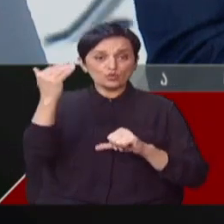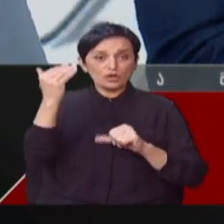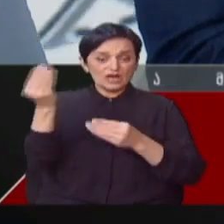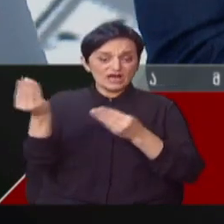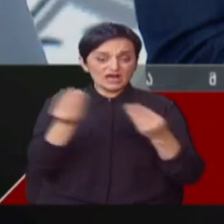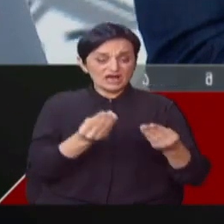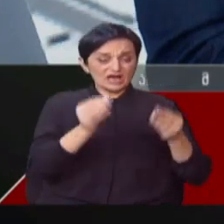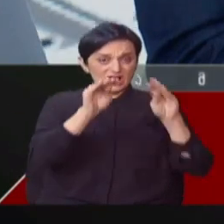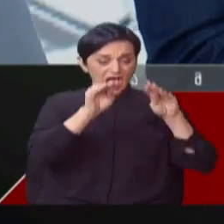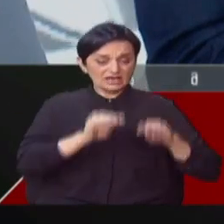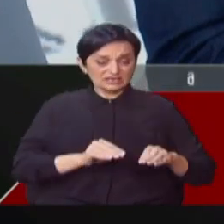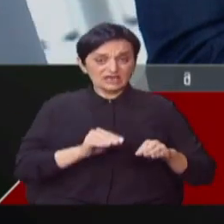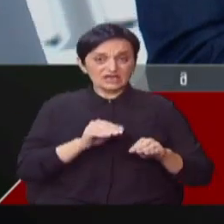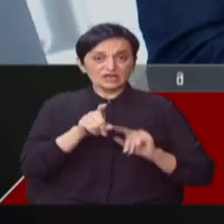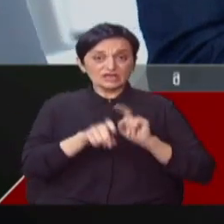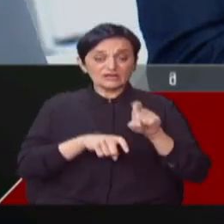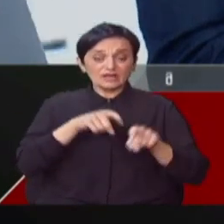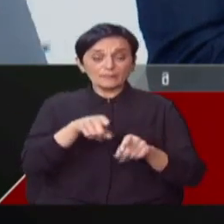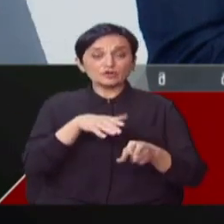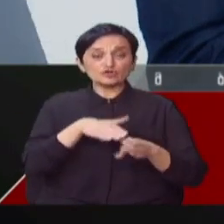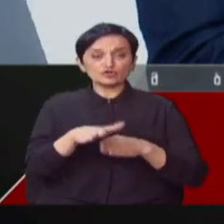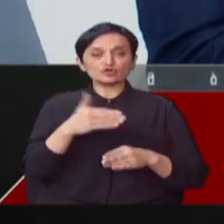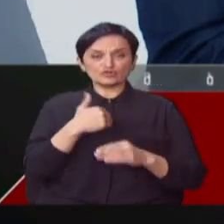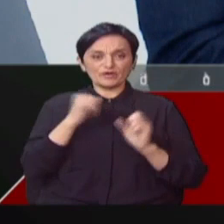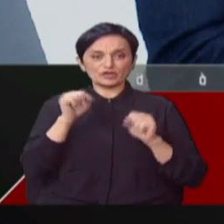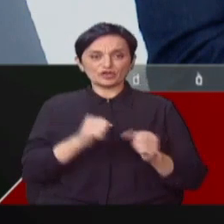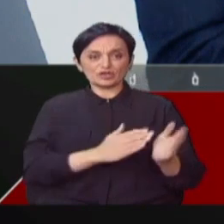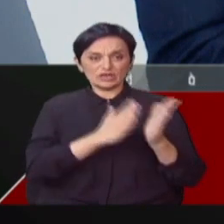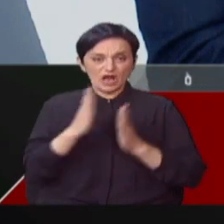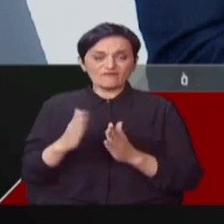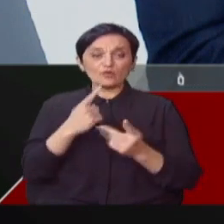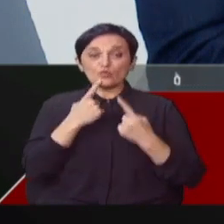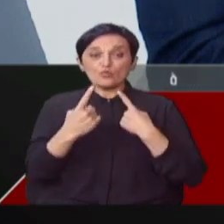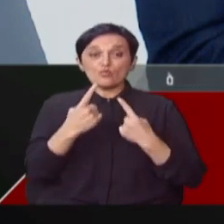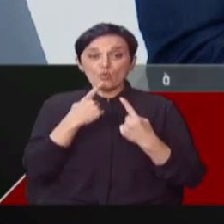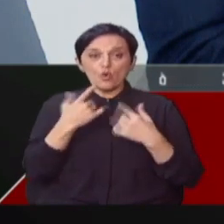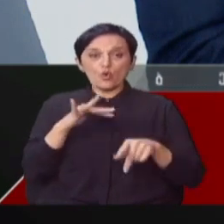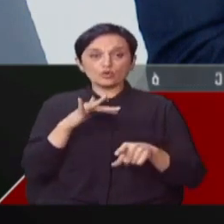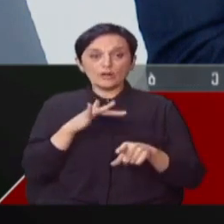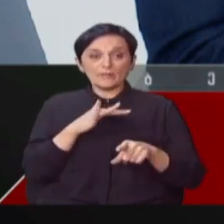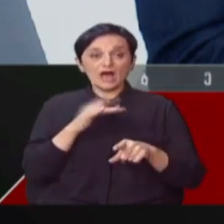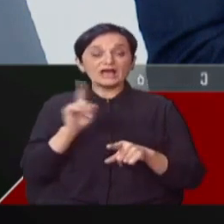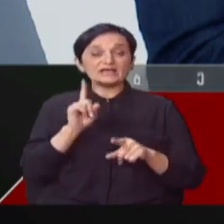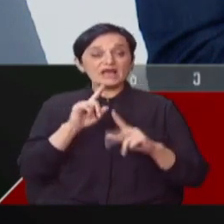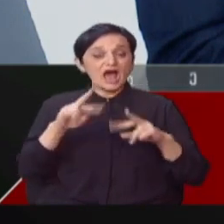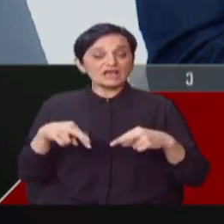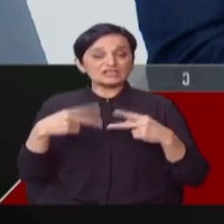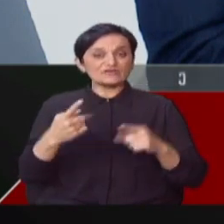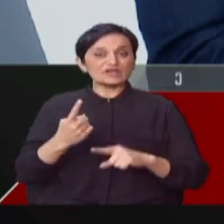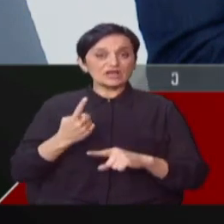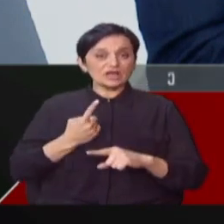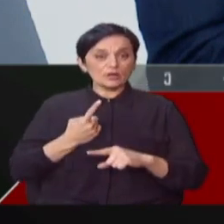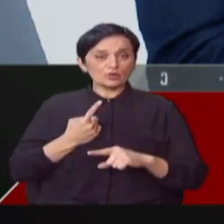გაწერილი და ამ ნაბიჯების შესრულების შემთხვევაში ჩვენ შეგვიძლია გადავიდეთ უკვე მოლაპარაკების ეტაპზე. რა ცვლილებებს ელოდებით